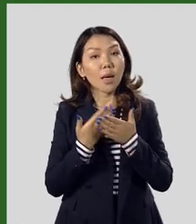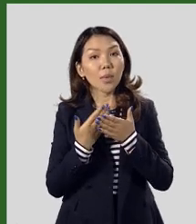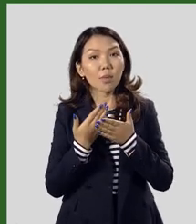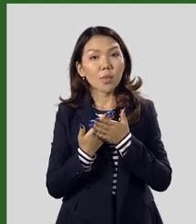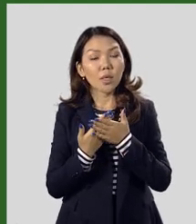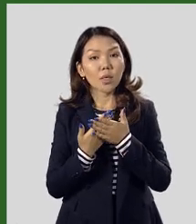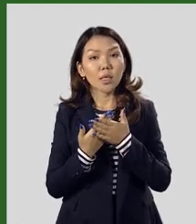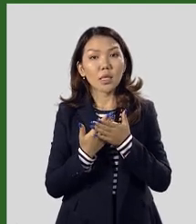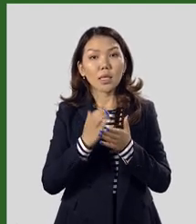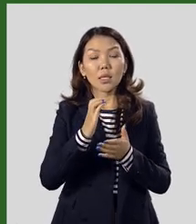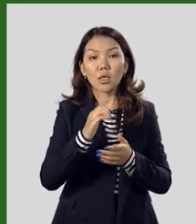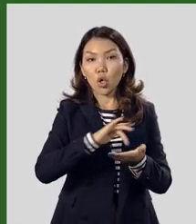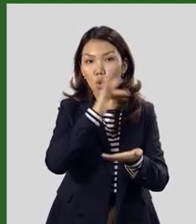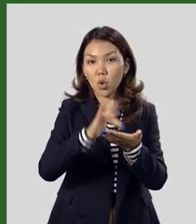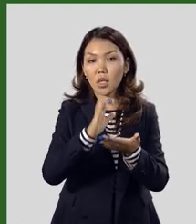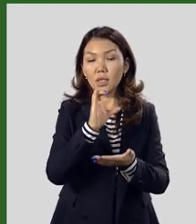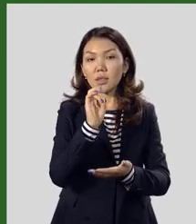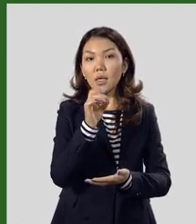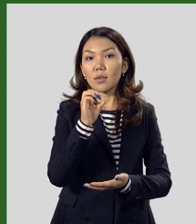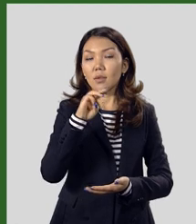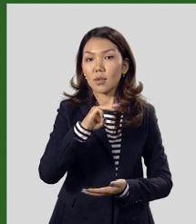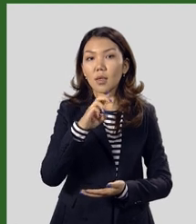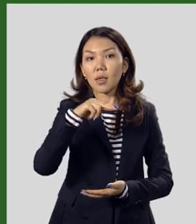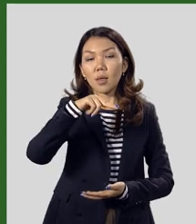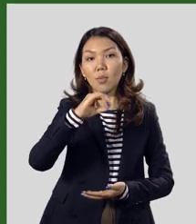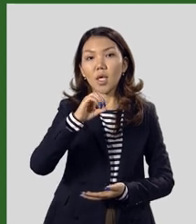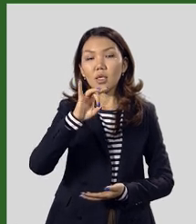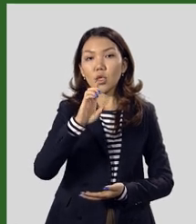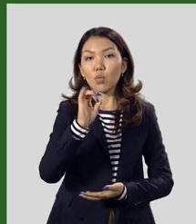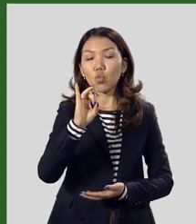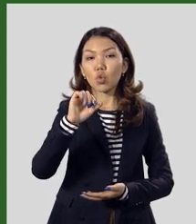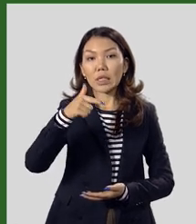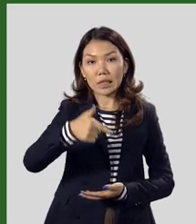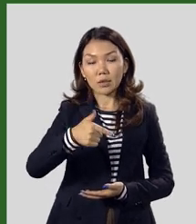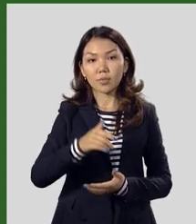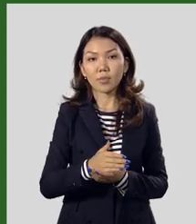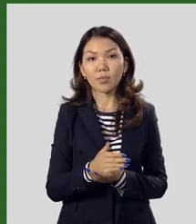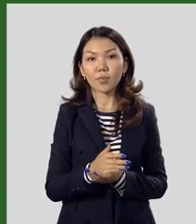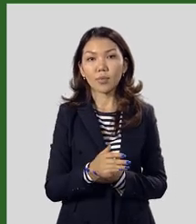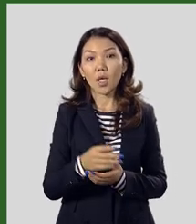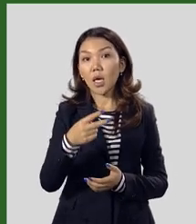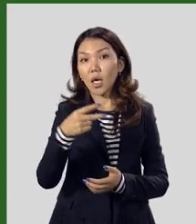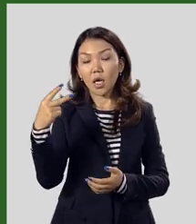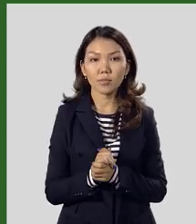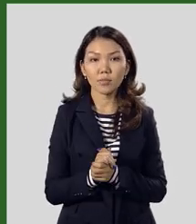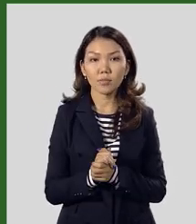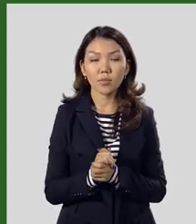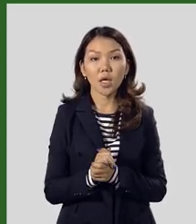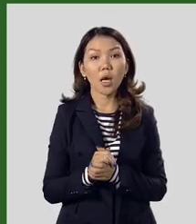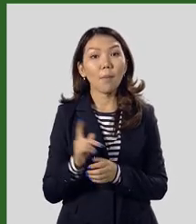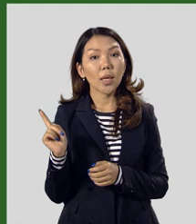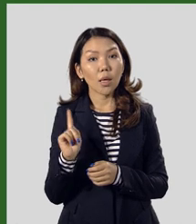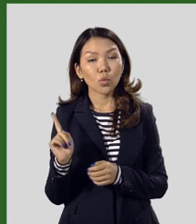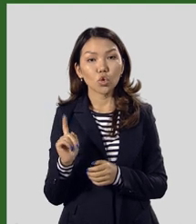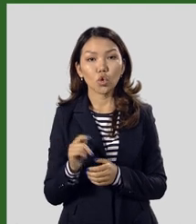Например, Санкт-Петербург имеет широту, равную 60 градусов северной широты, потому